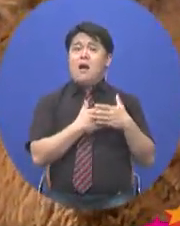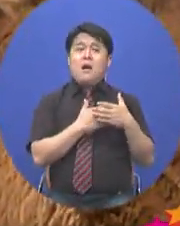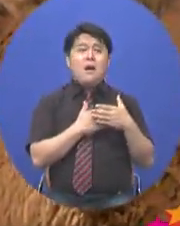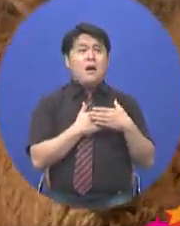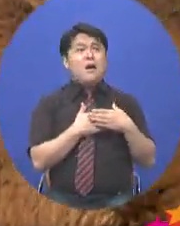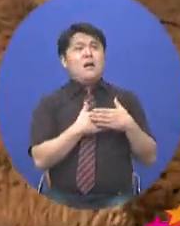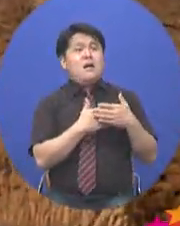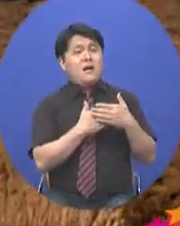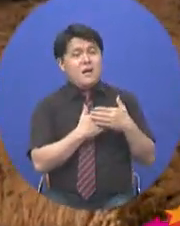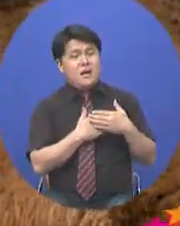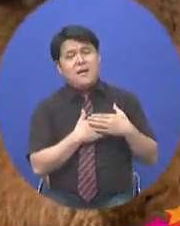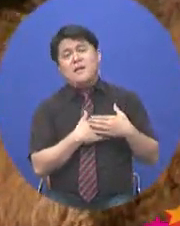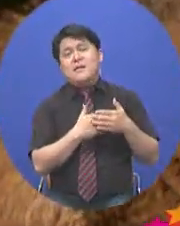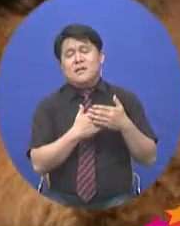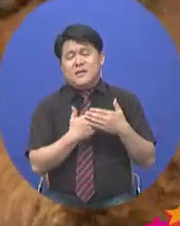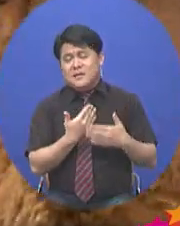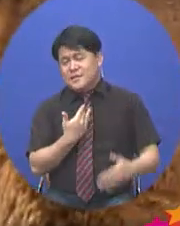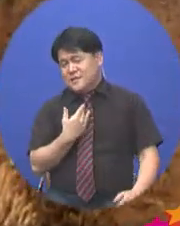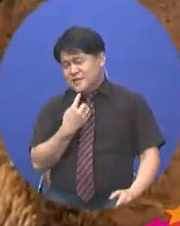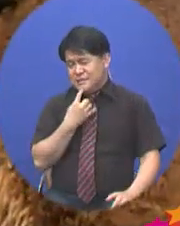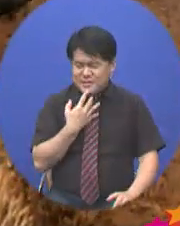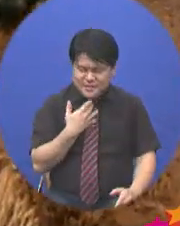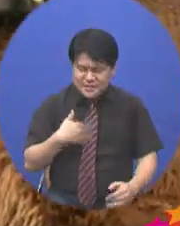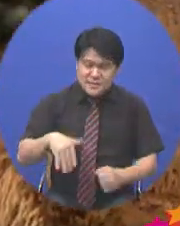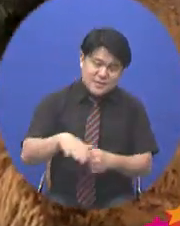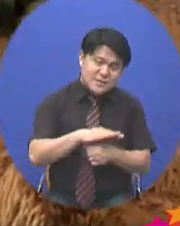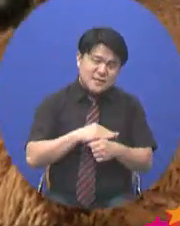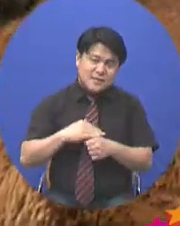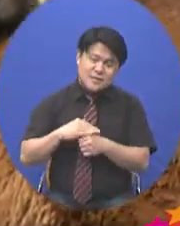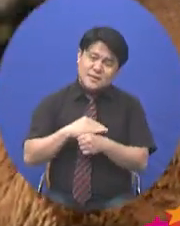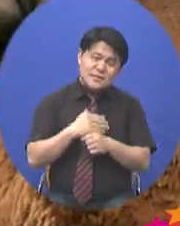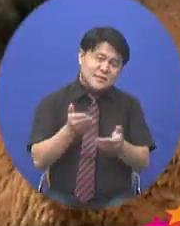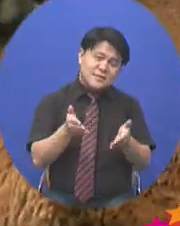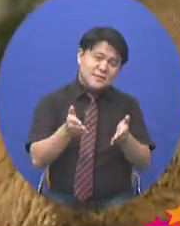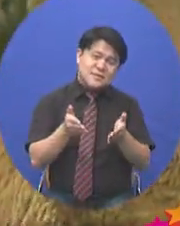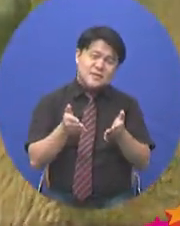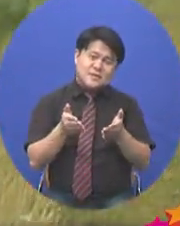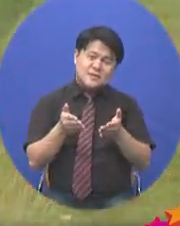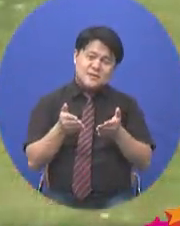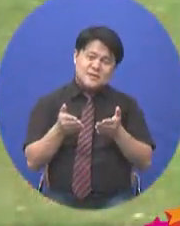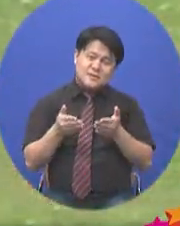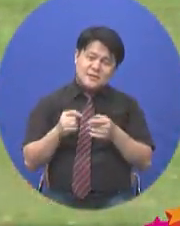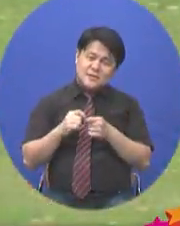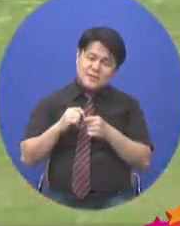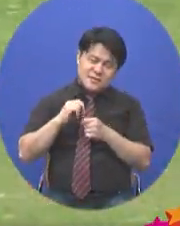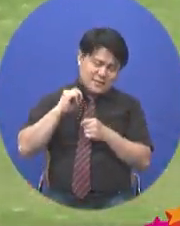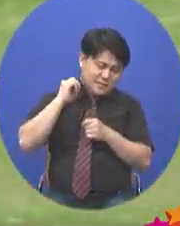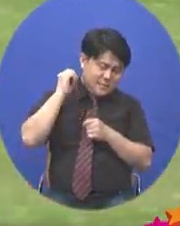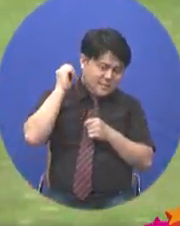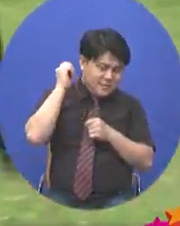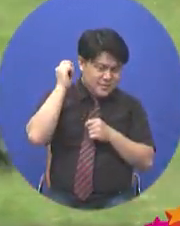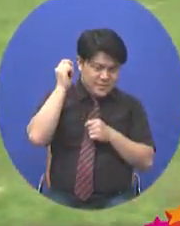흘려졌다. 남만 사랑해